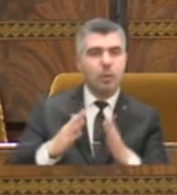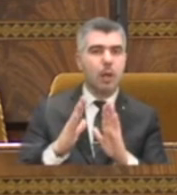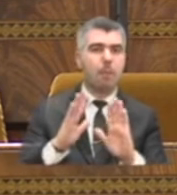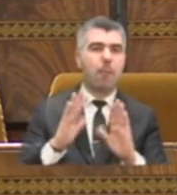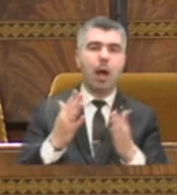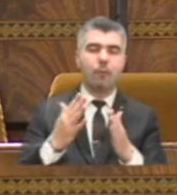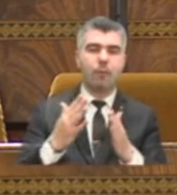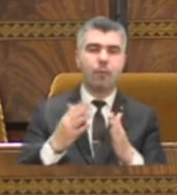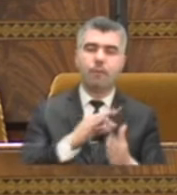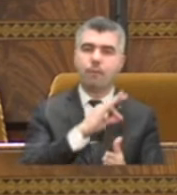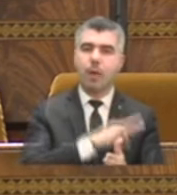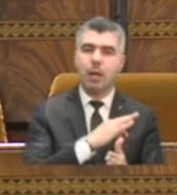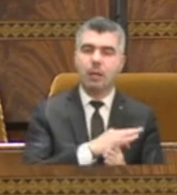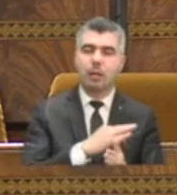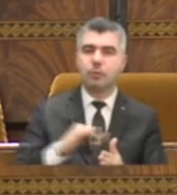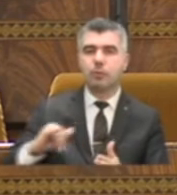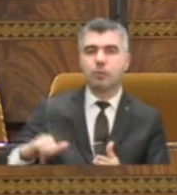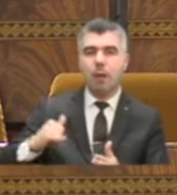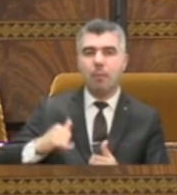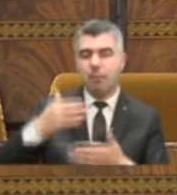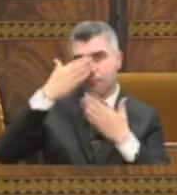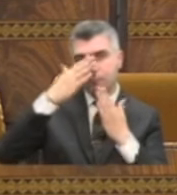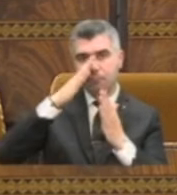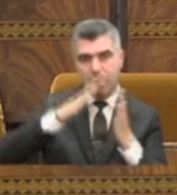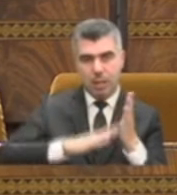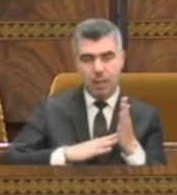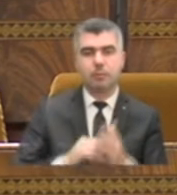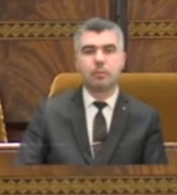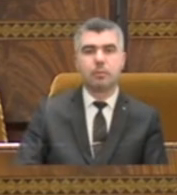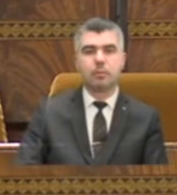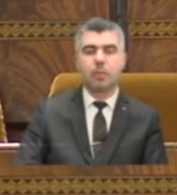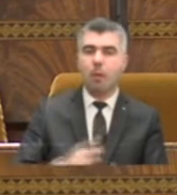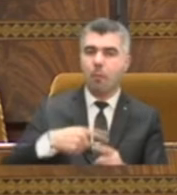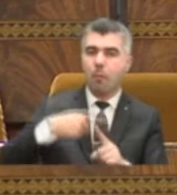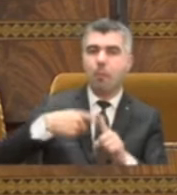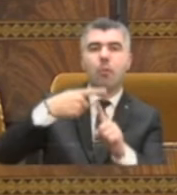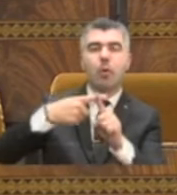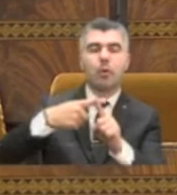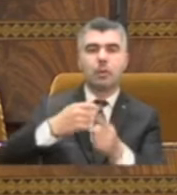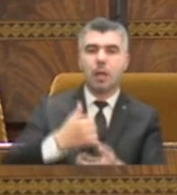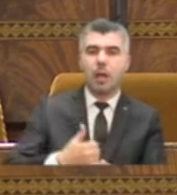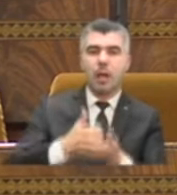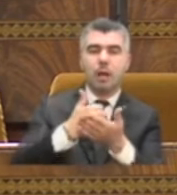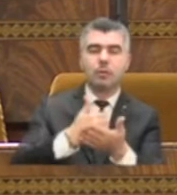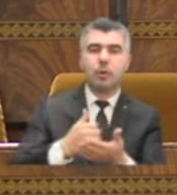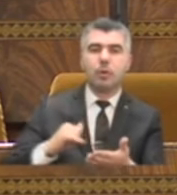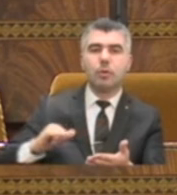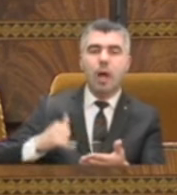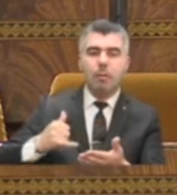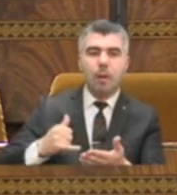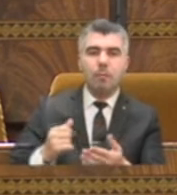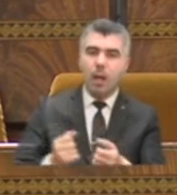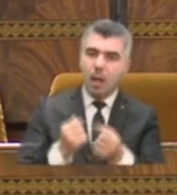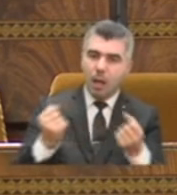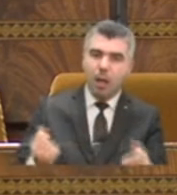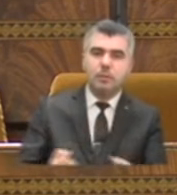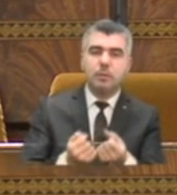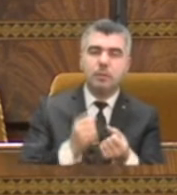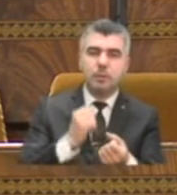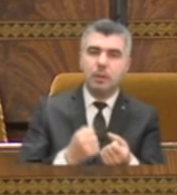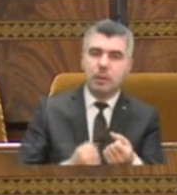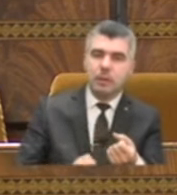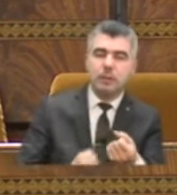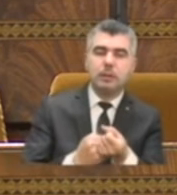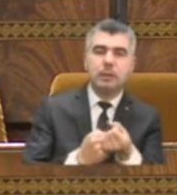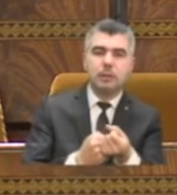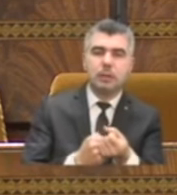به لفائدة الشباب المغربي، وندعوكم إلى بذل المزيد من الجهد لمساعدة شبابنا على تنمية قدراتهم ومساعدتهم